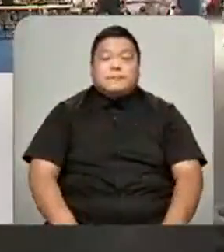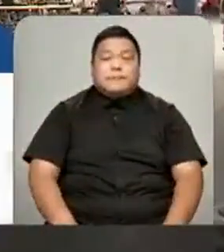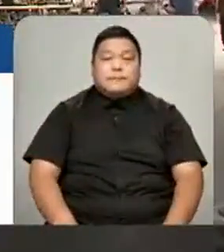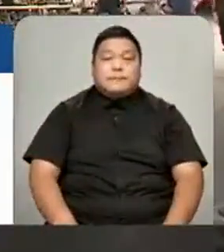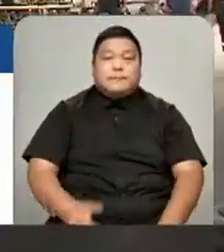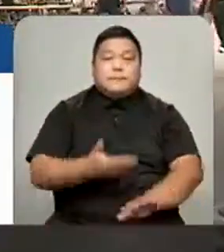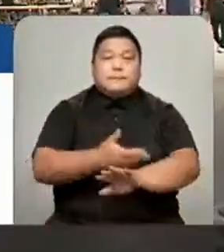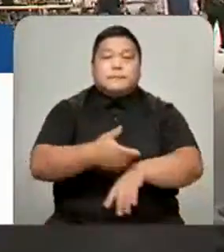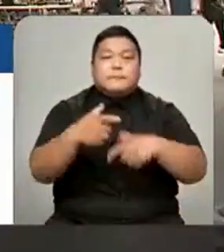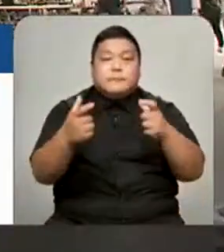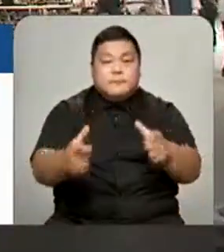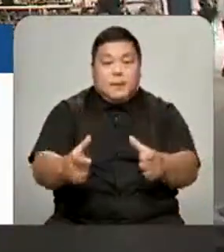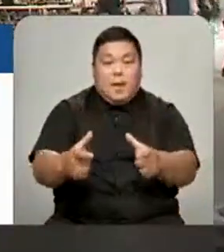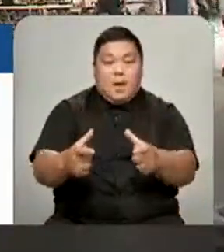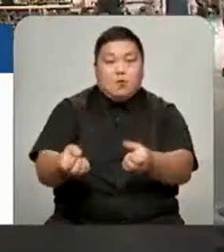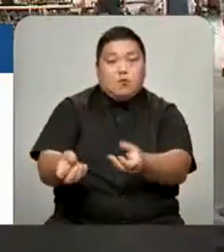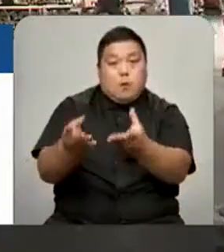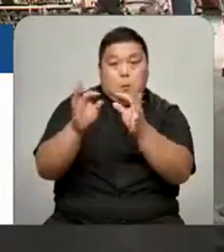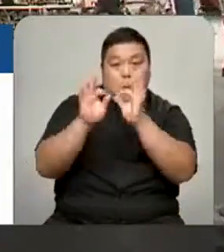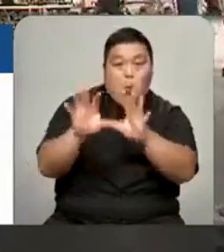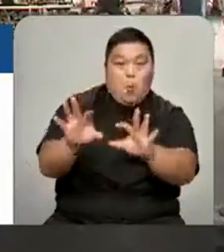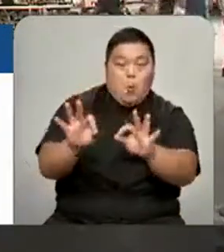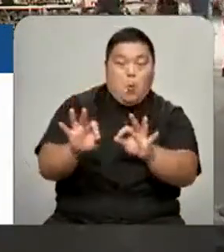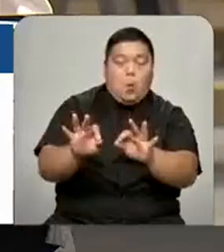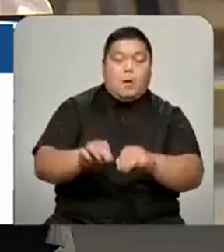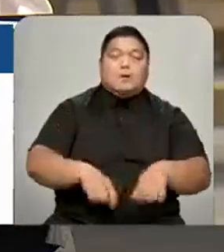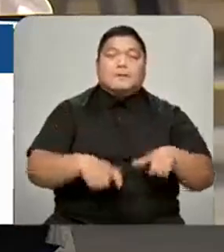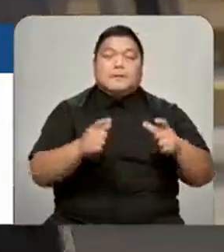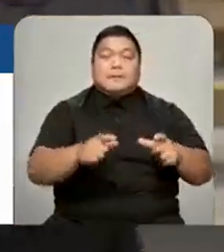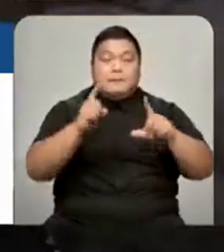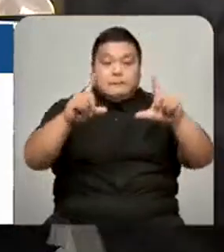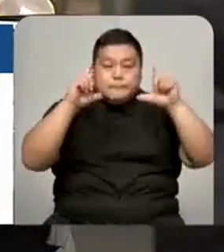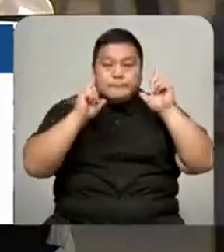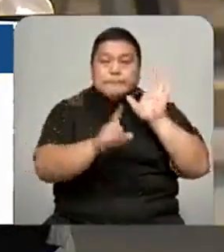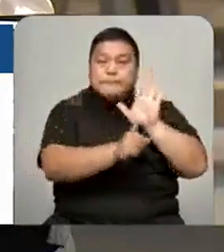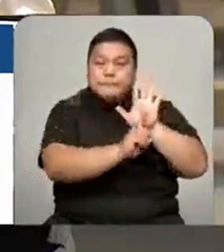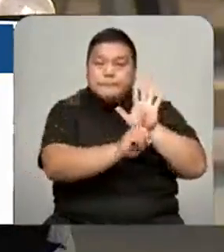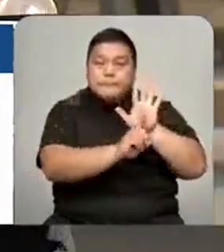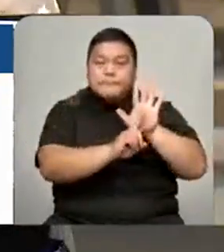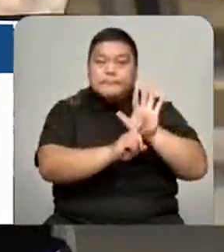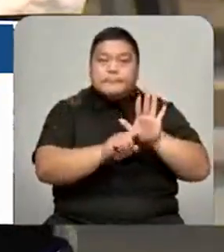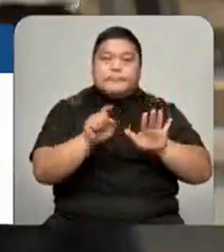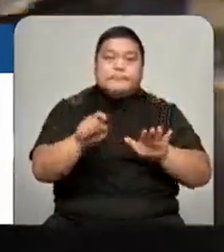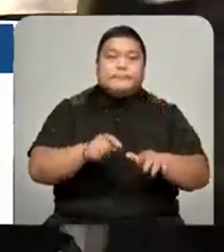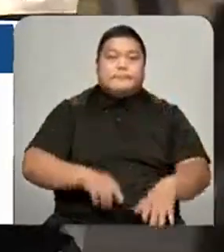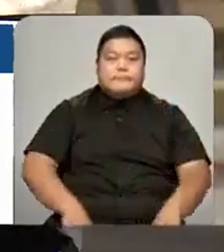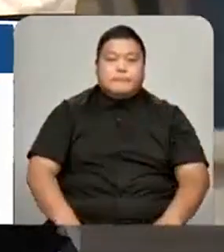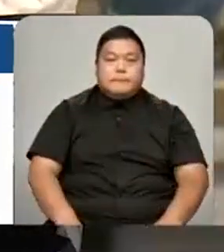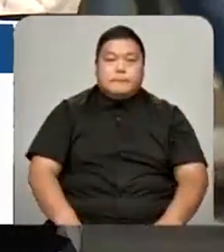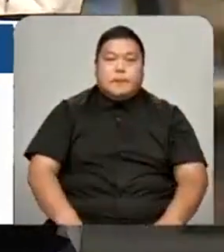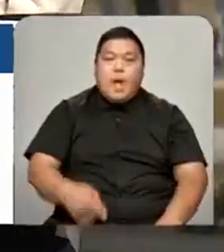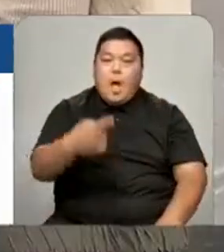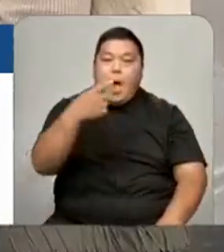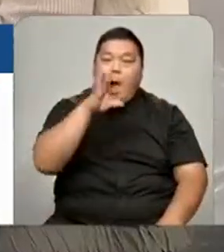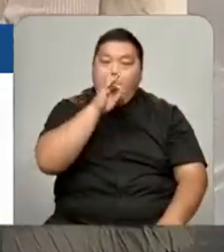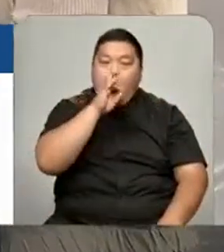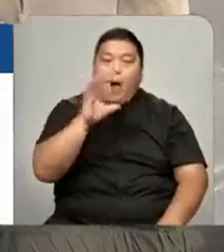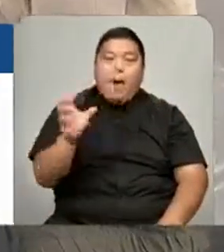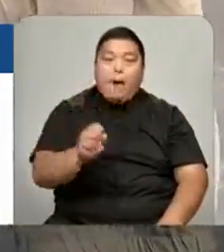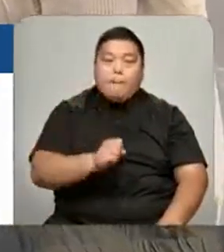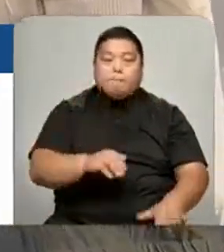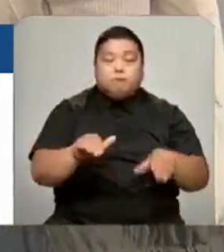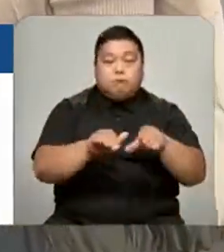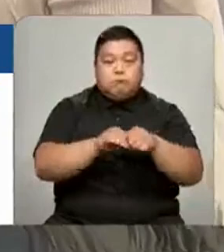컵 축제와는 좀 다르게 어쨌든 지역의 어떤 브랜드를 홍보하고 어떤 브랜드를 강화시키는데 굉장히 중요한 역할을 하고 있는데